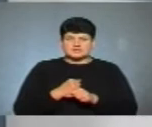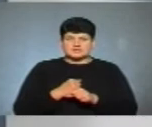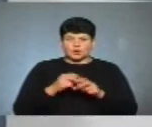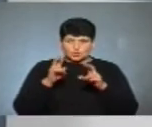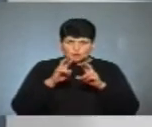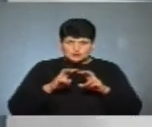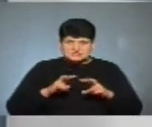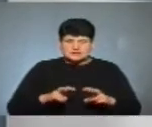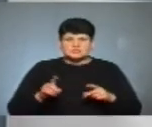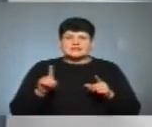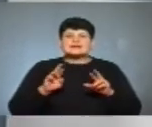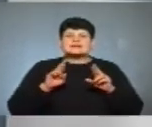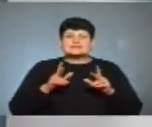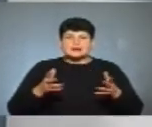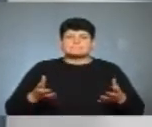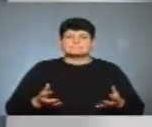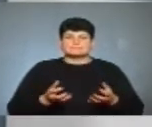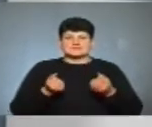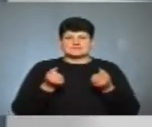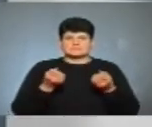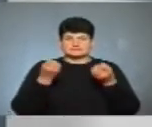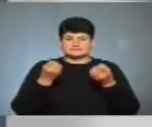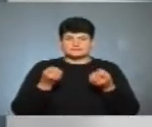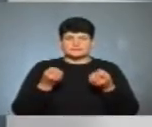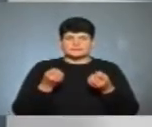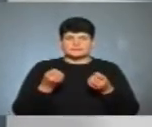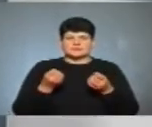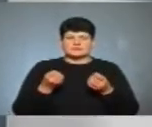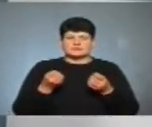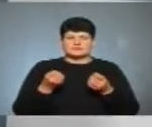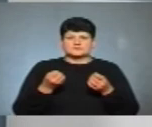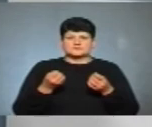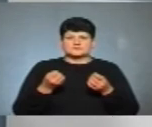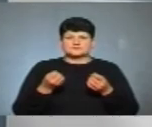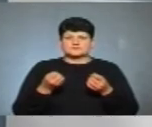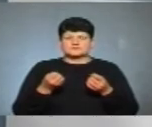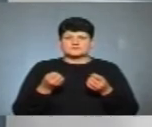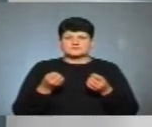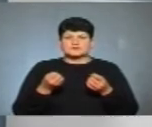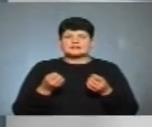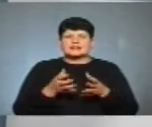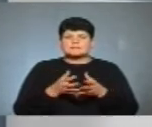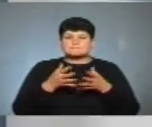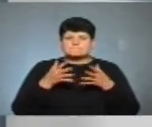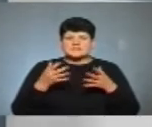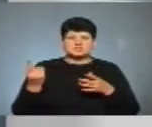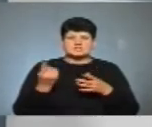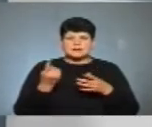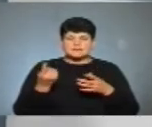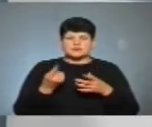що як підтримували персоналі в Тернопільській області. Найбільше на першому